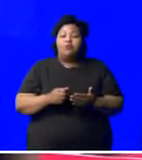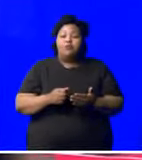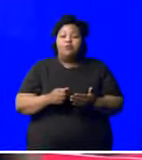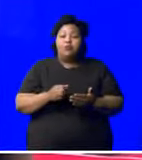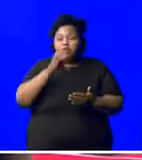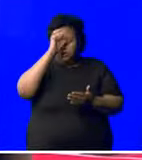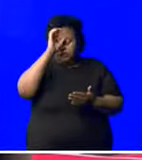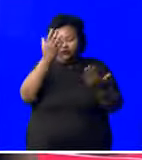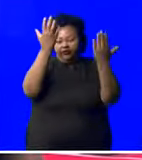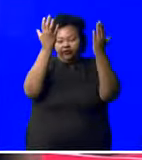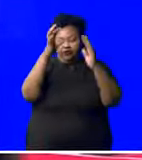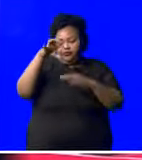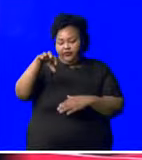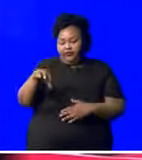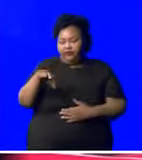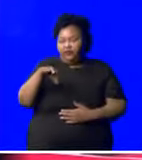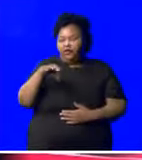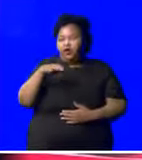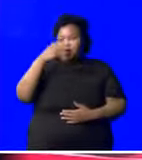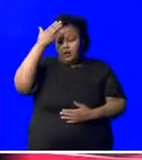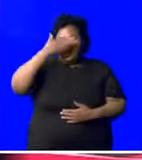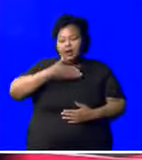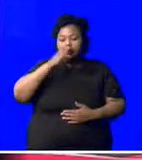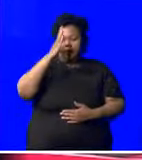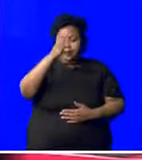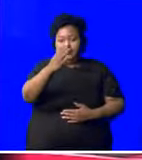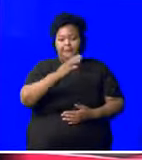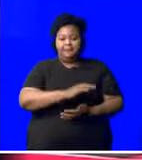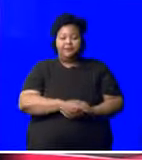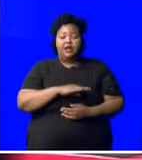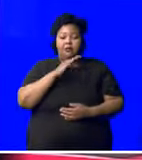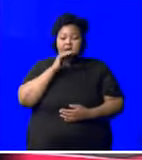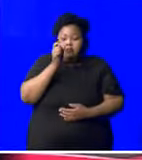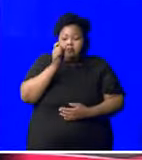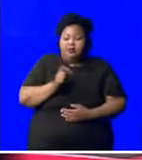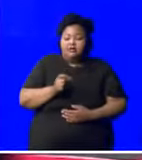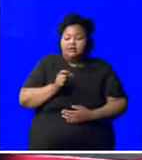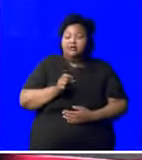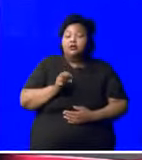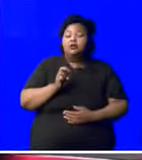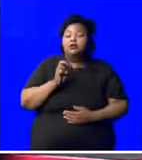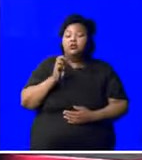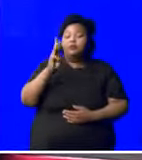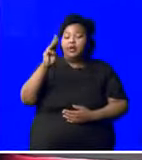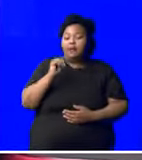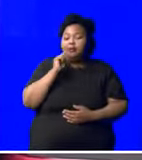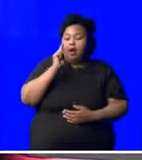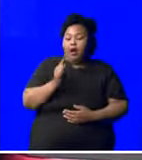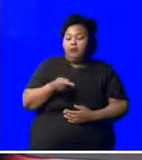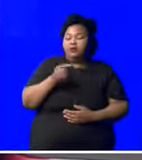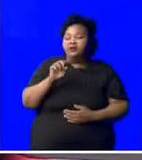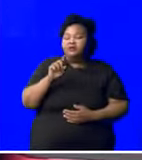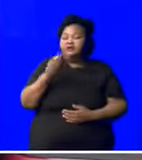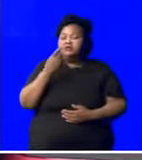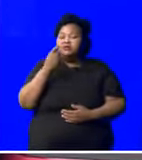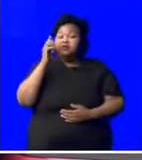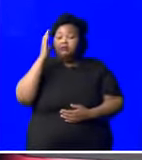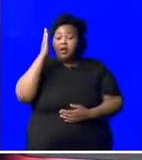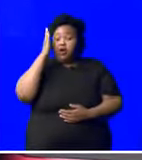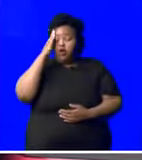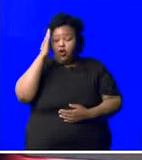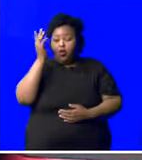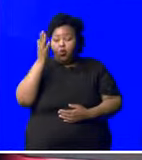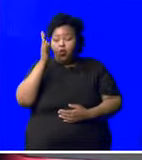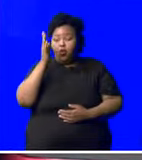ndvuna ngolu kufuneka khethakale umuntu lowatisako emakhosi lowati ukuthi yini bukhosi lowati